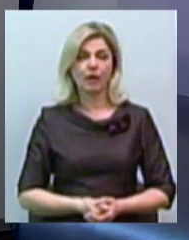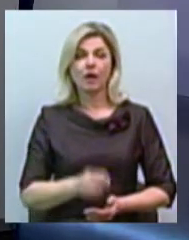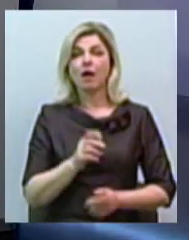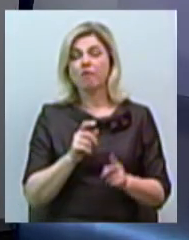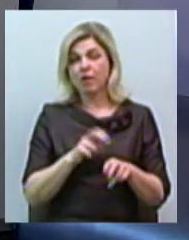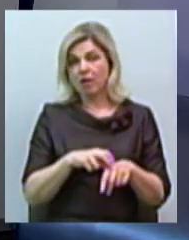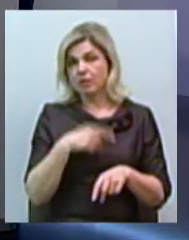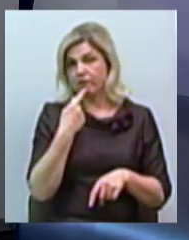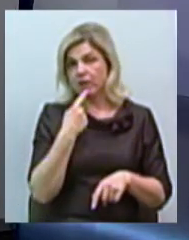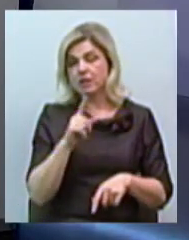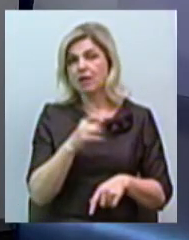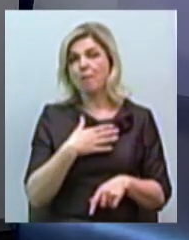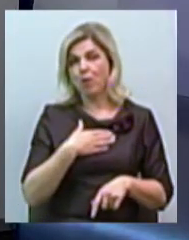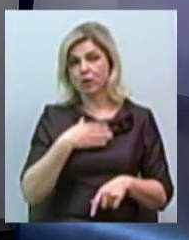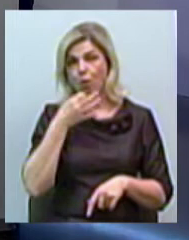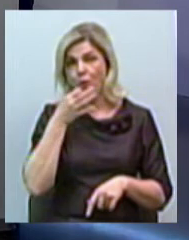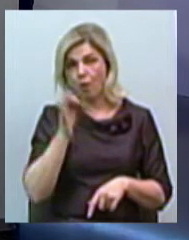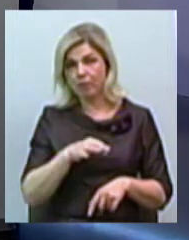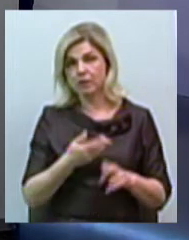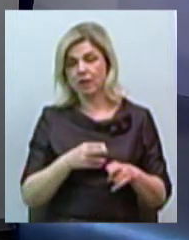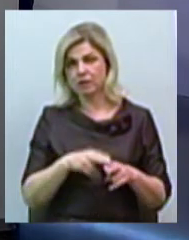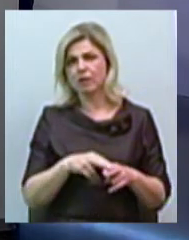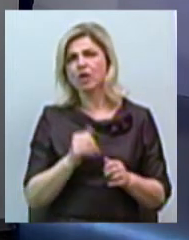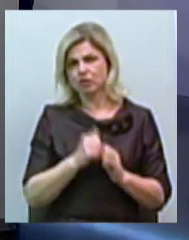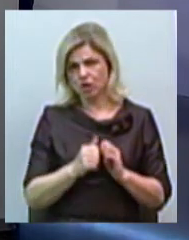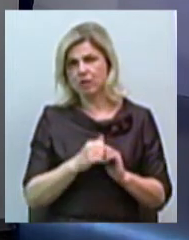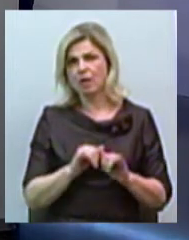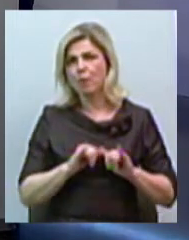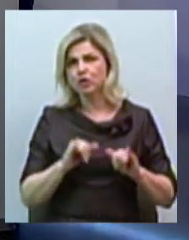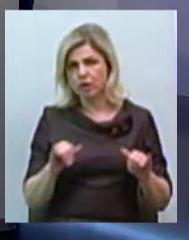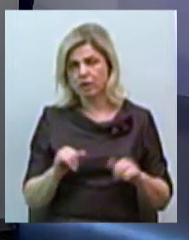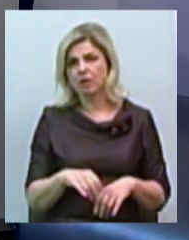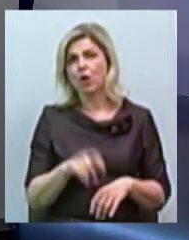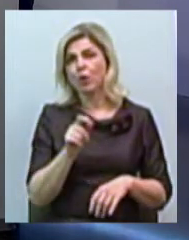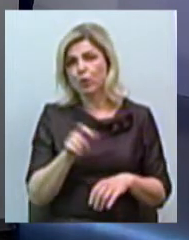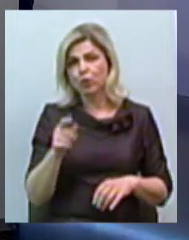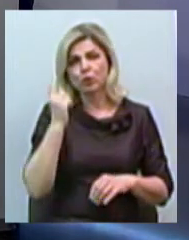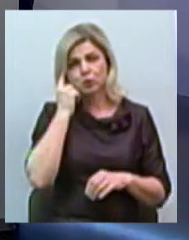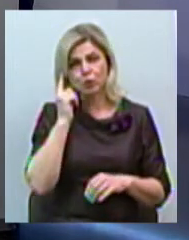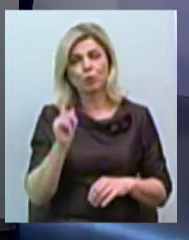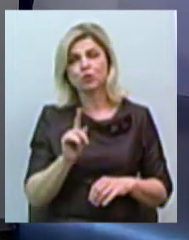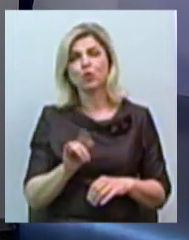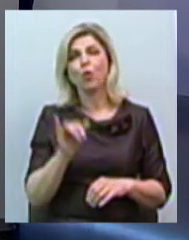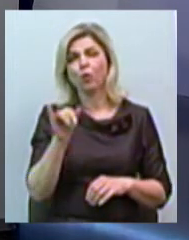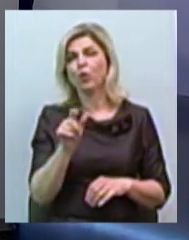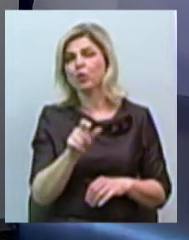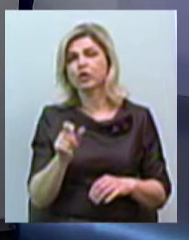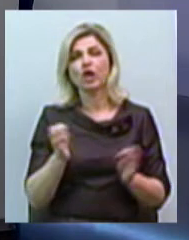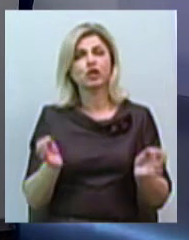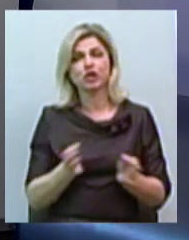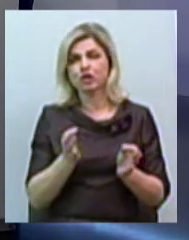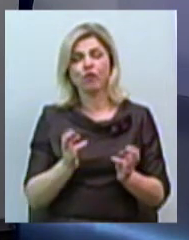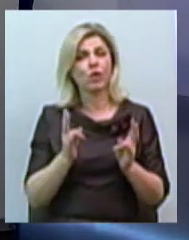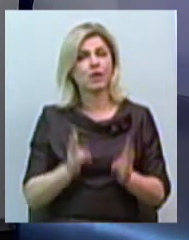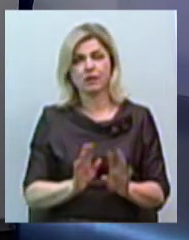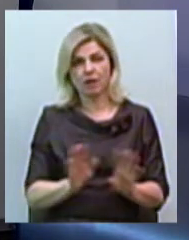як практикуючого лікаря, це досить є поширене. Люди думають, що з ними нічого не трапиться, це станеться з